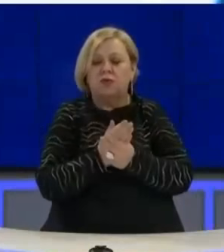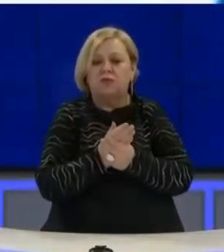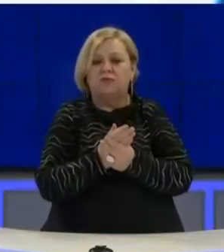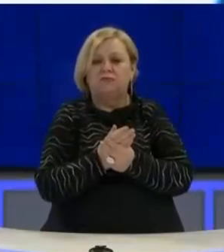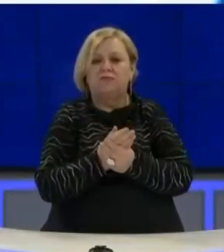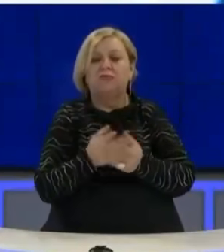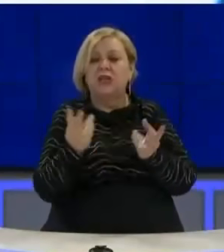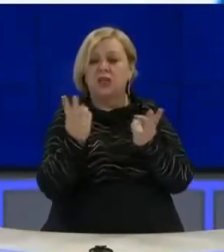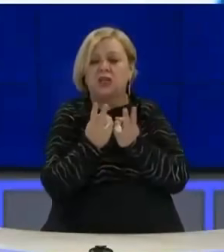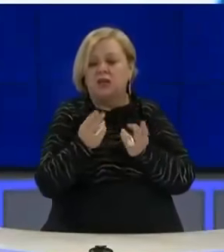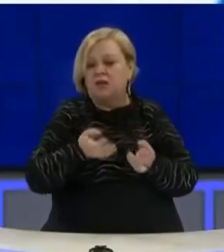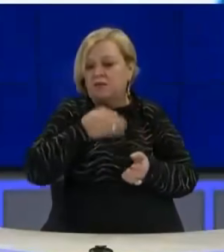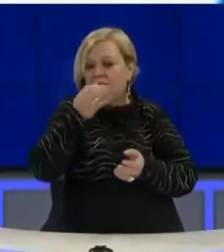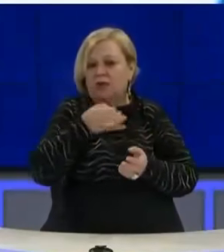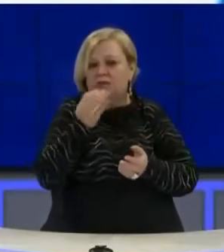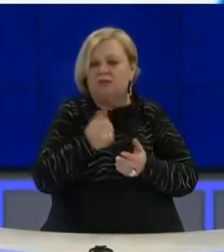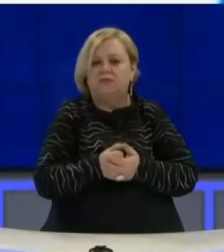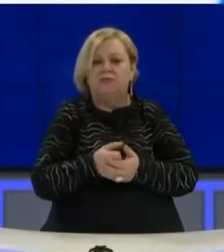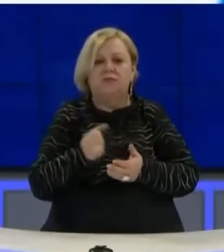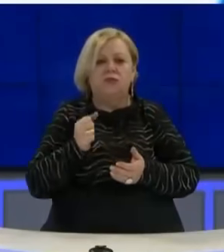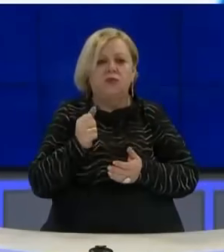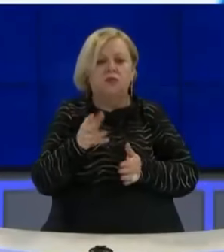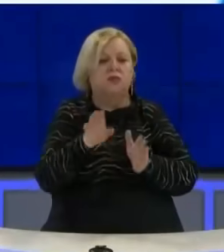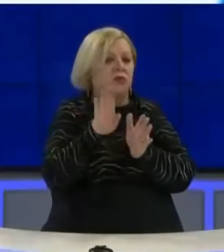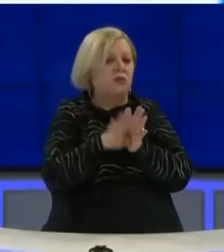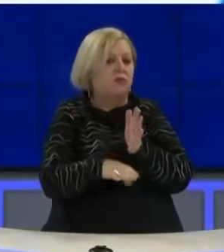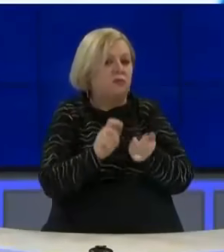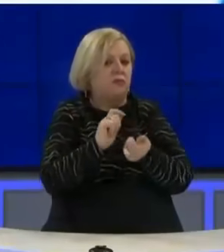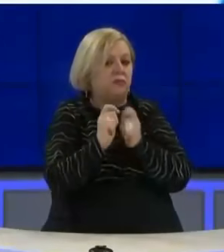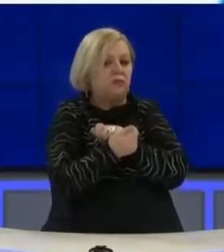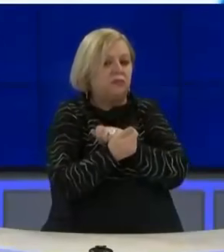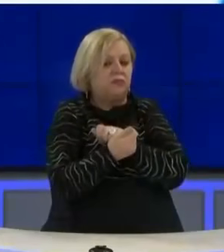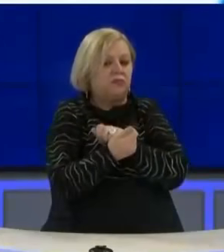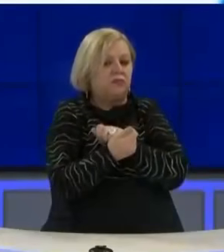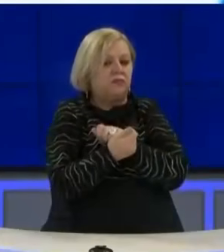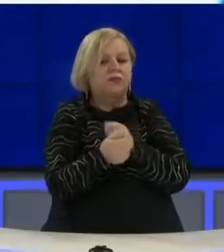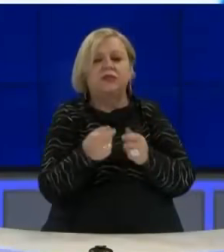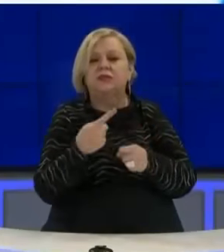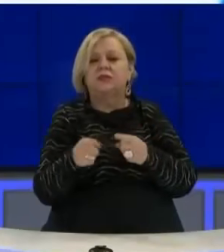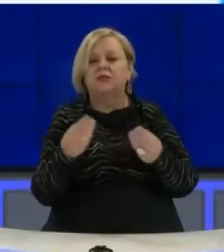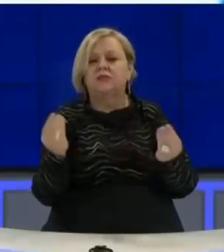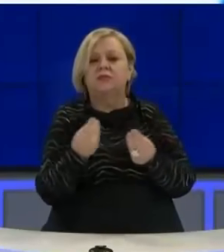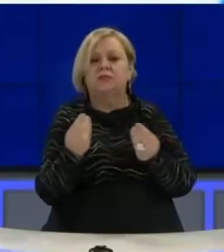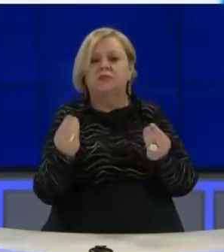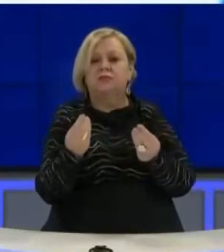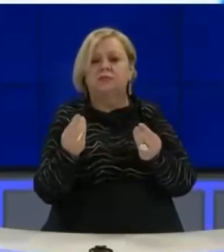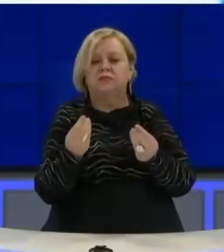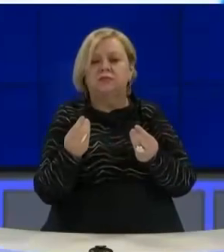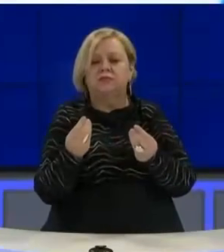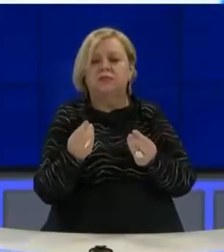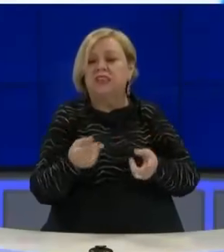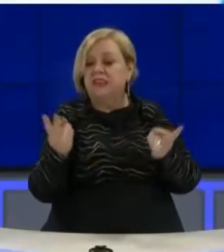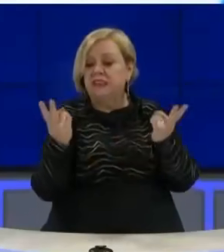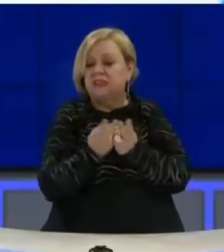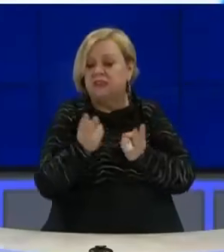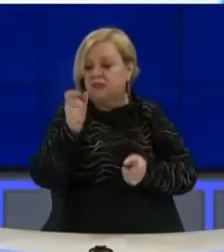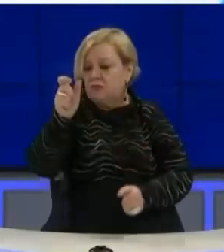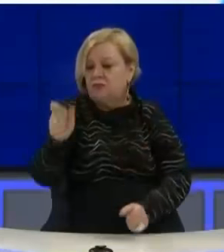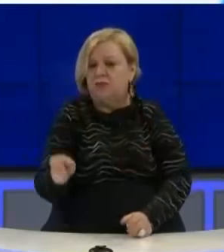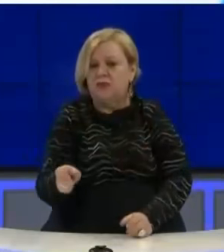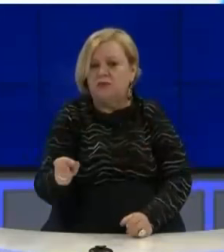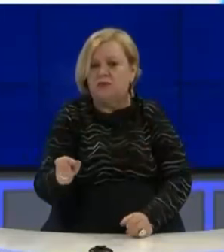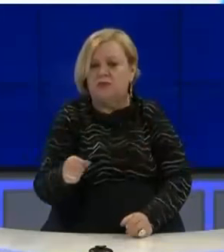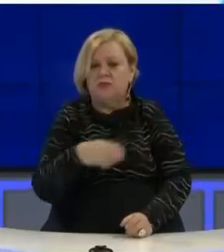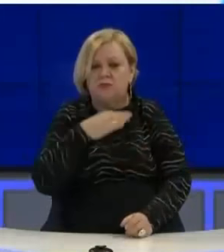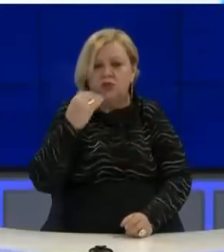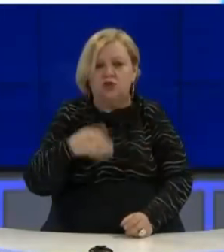të dhënave, është shifër e cila mund të pësoj ndryshime, sepse mund të ndodhë që për të njëjtin person të kemi më